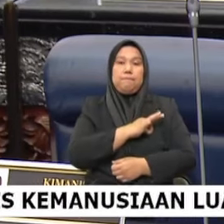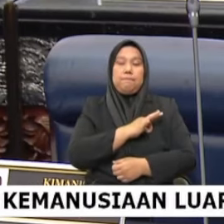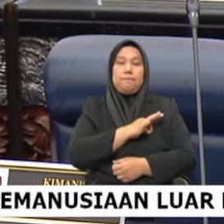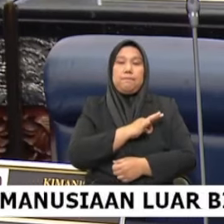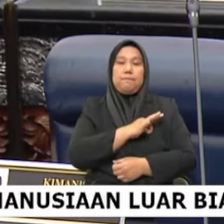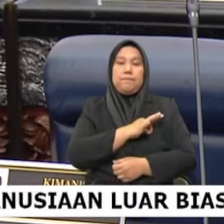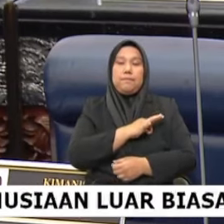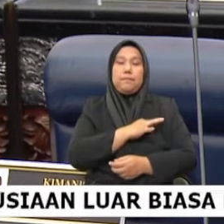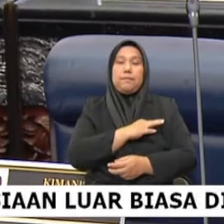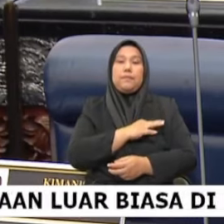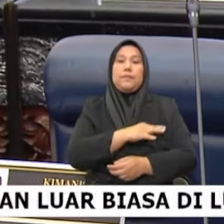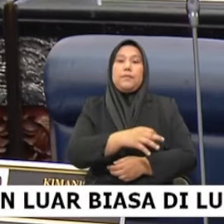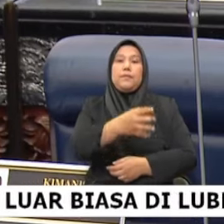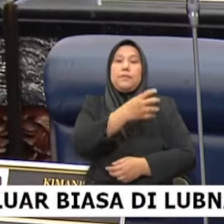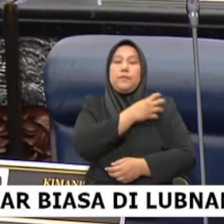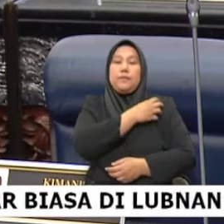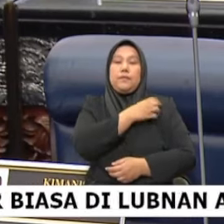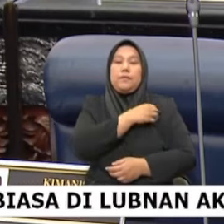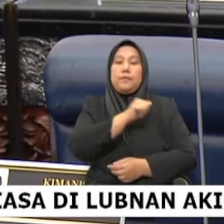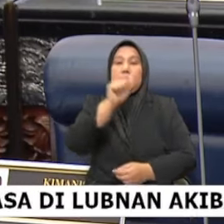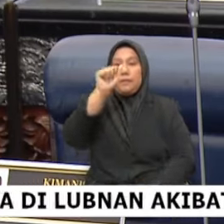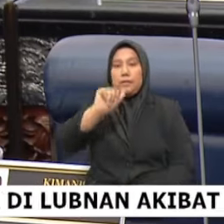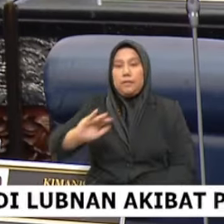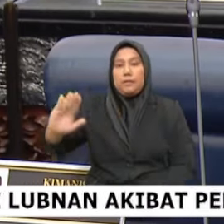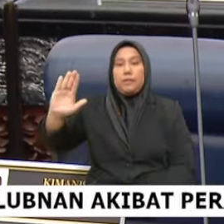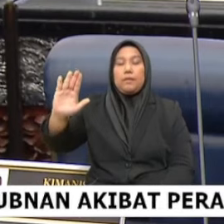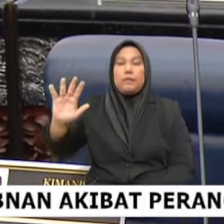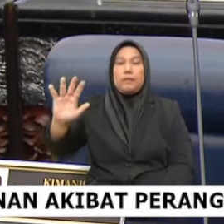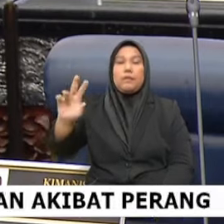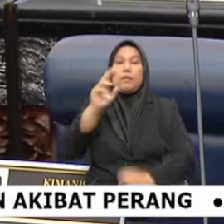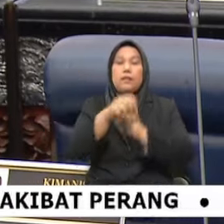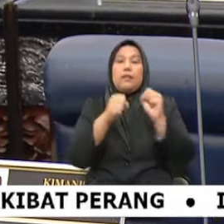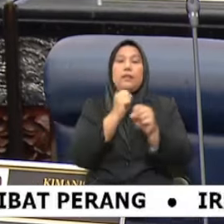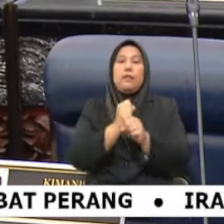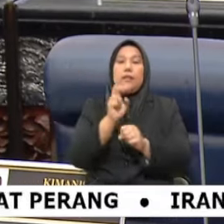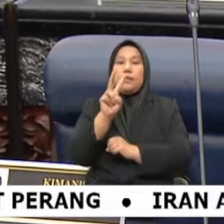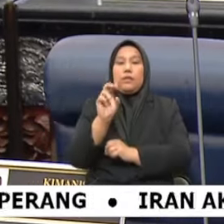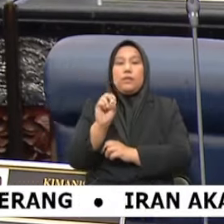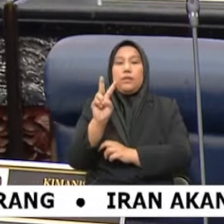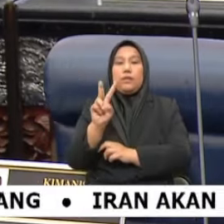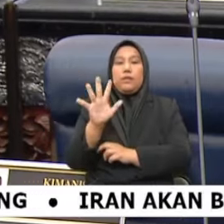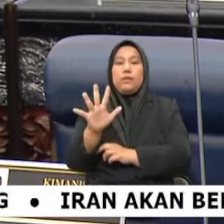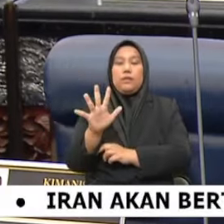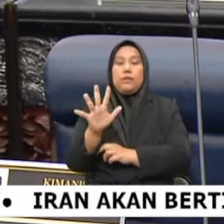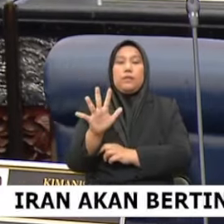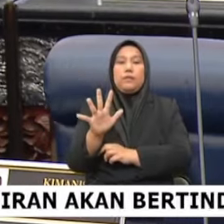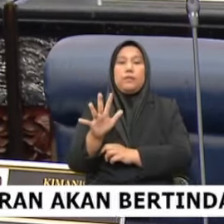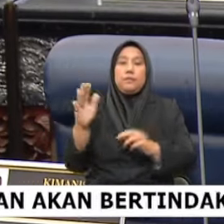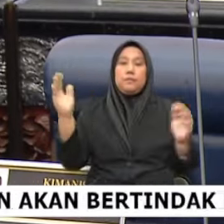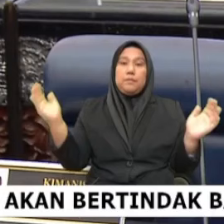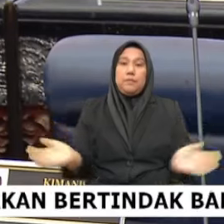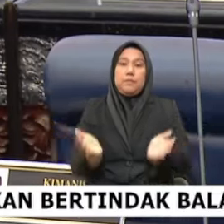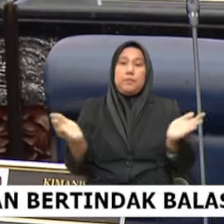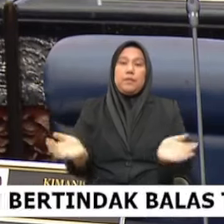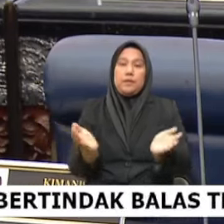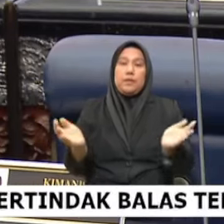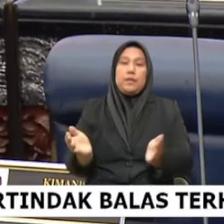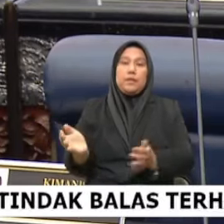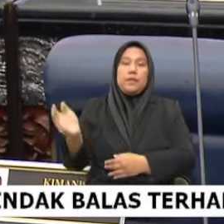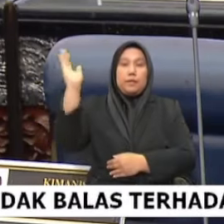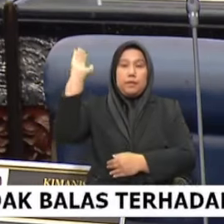platform kepengerusian ASEAN pada tahun 2025 untuk mempromosikan kempen melawan Malaysia